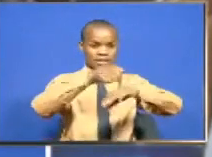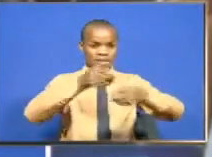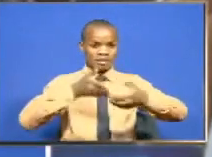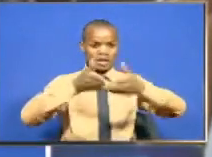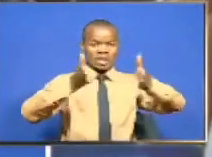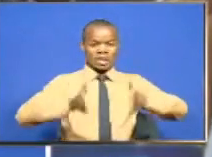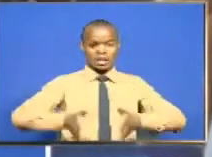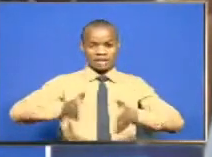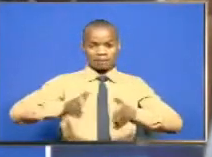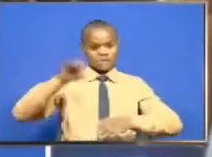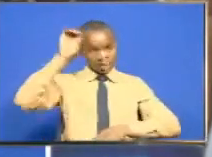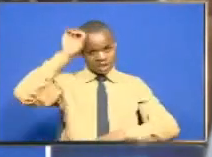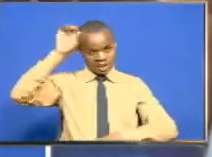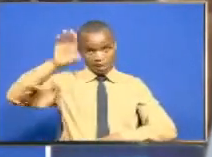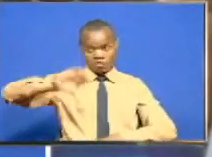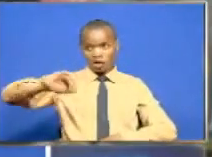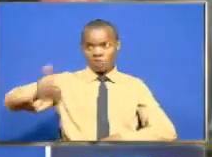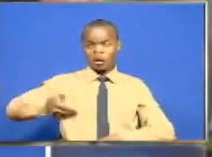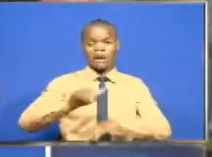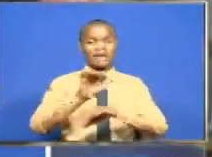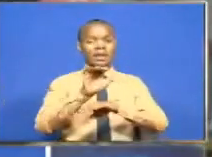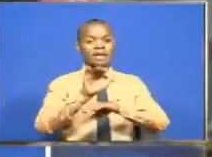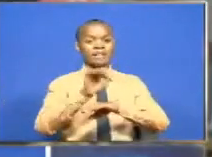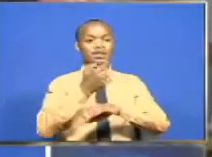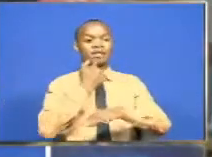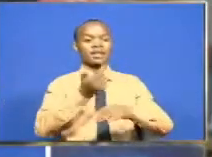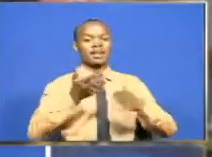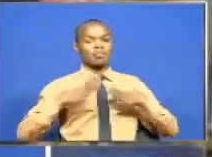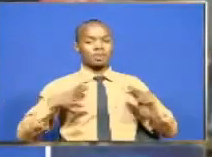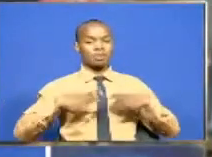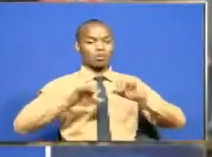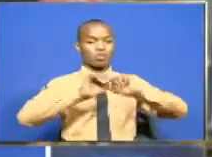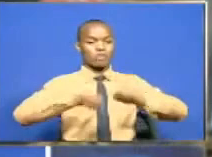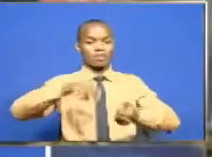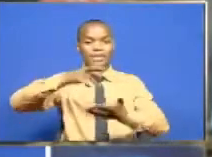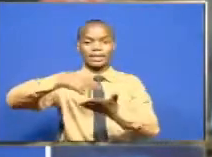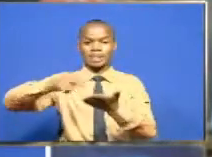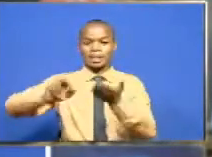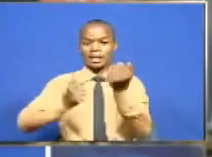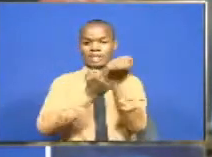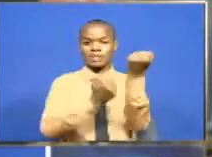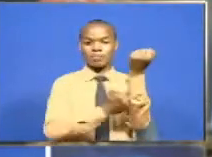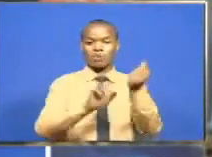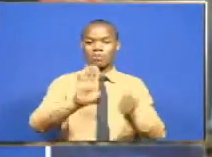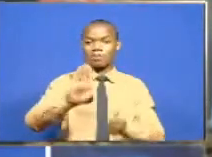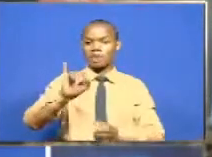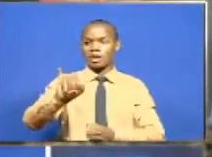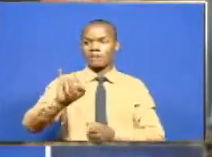continued mobilizing Kenyans to append their signatures in support of the constitution review.